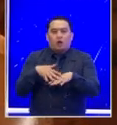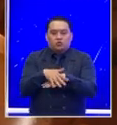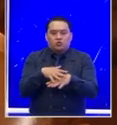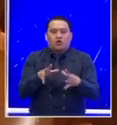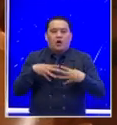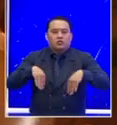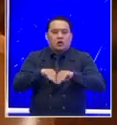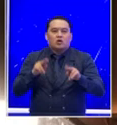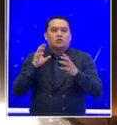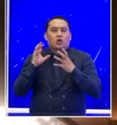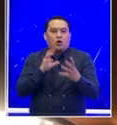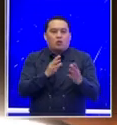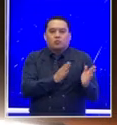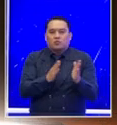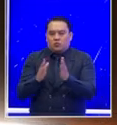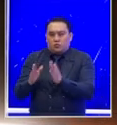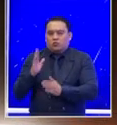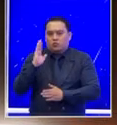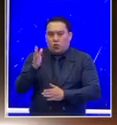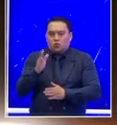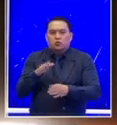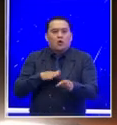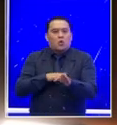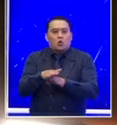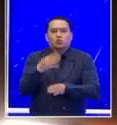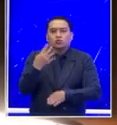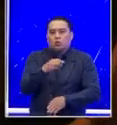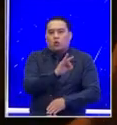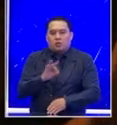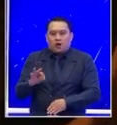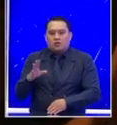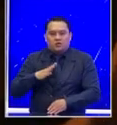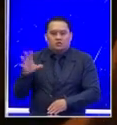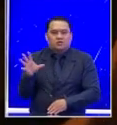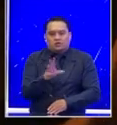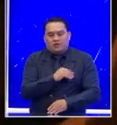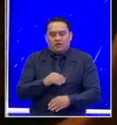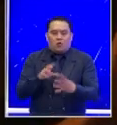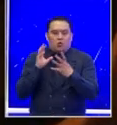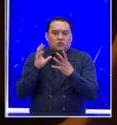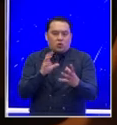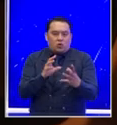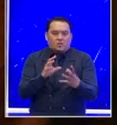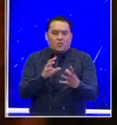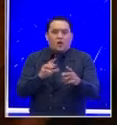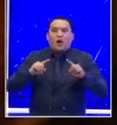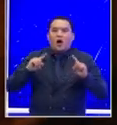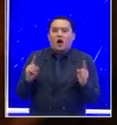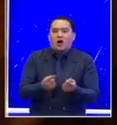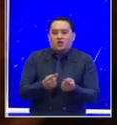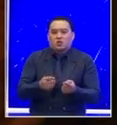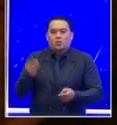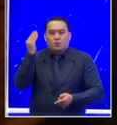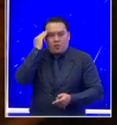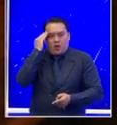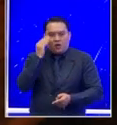транспорт будет работать в обычном режиме, но наполняемость не должна превышать 40% от всего салона. Ограничительные